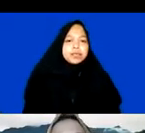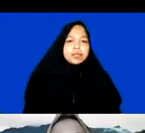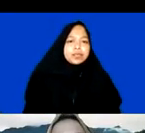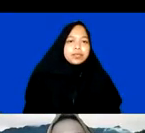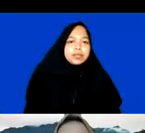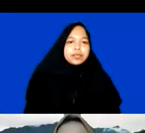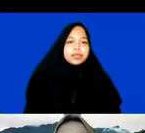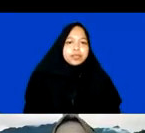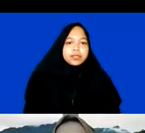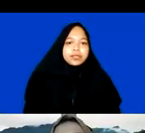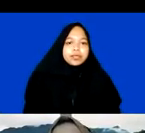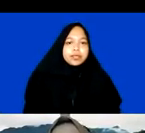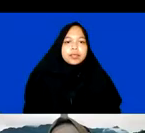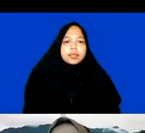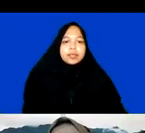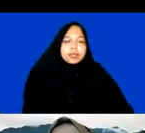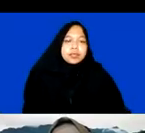Kirai.